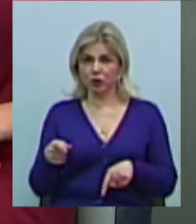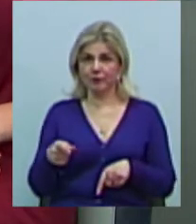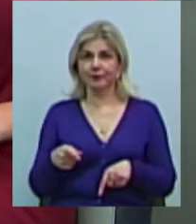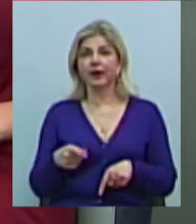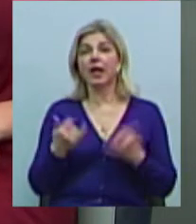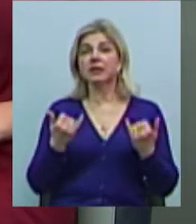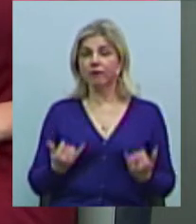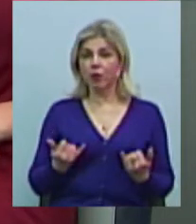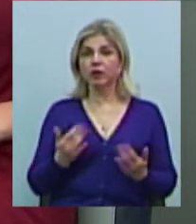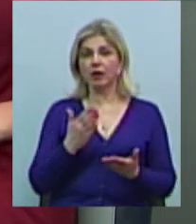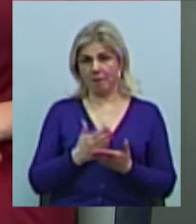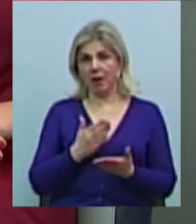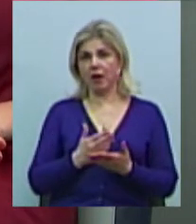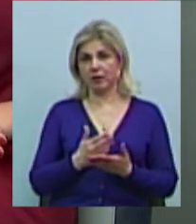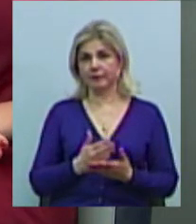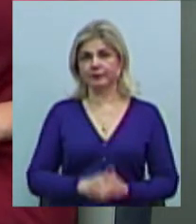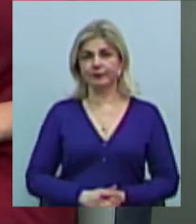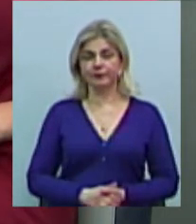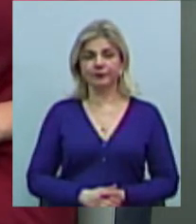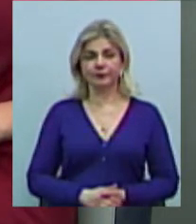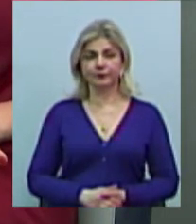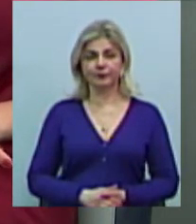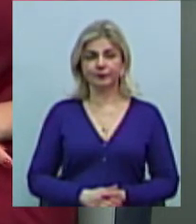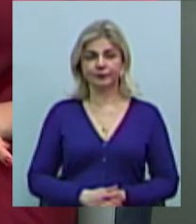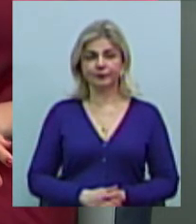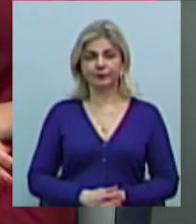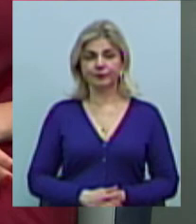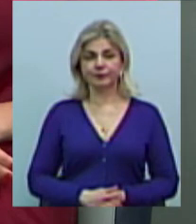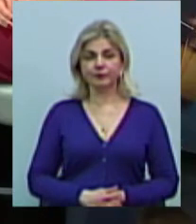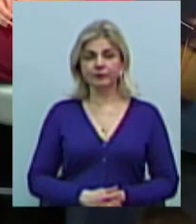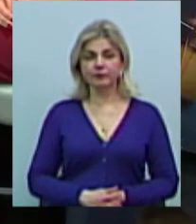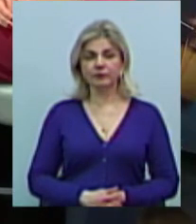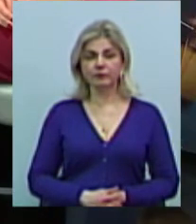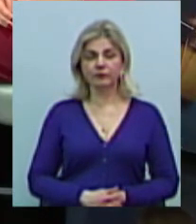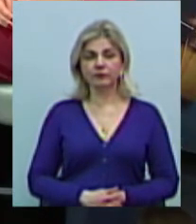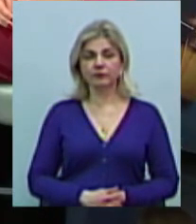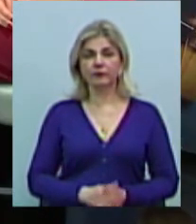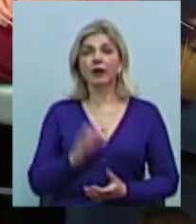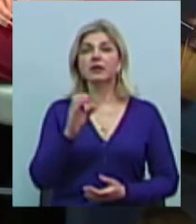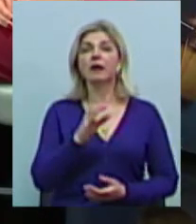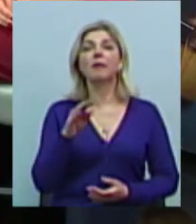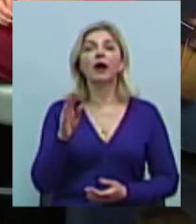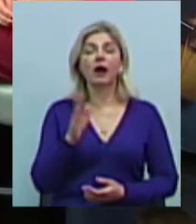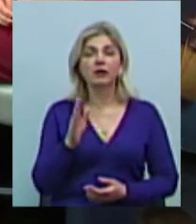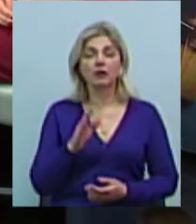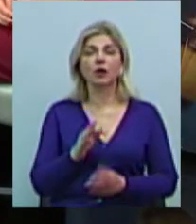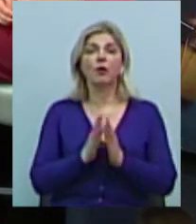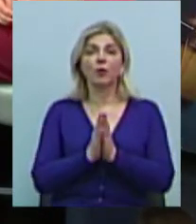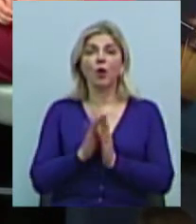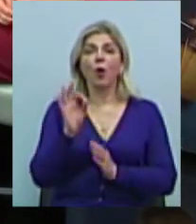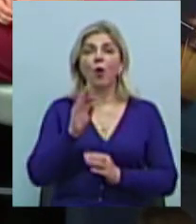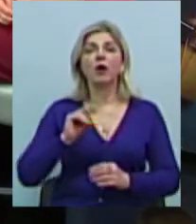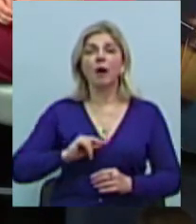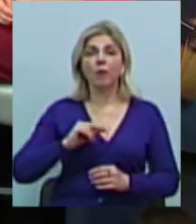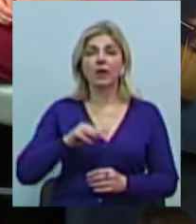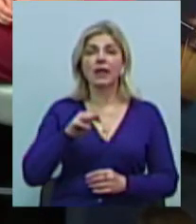на сьогоднішній день має місце, що оренда у них не продовжена. Сергій Михайлович, будь ласка, про роботу територіальних